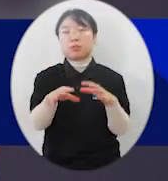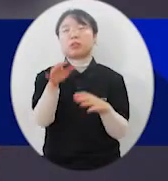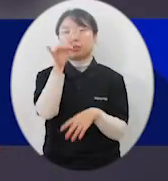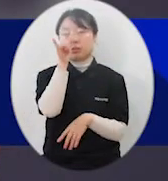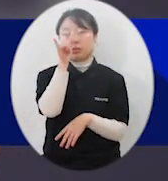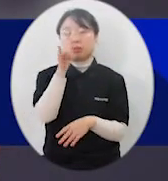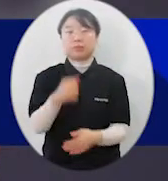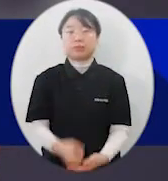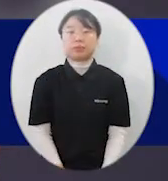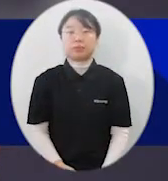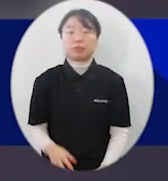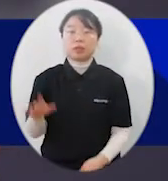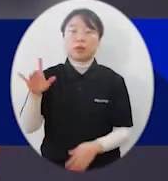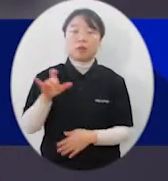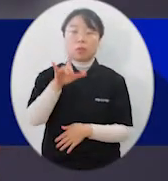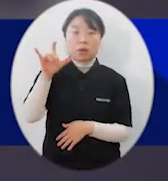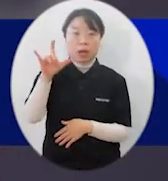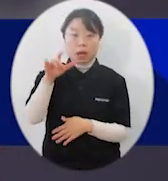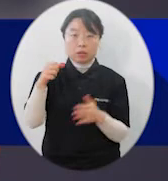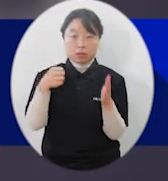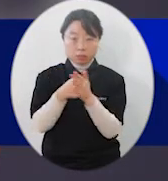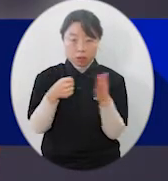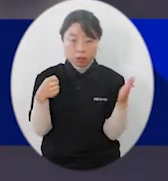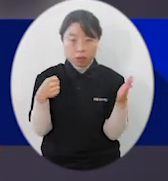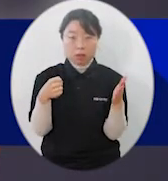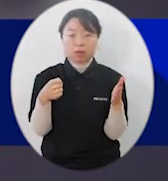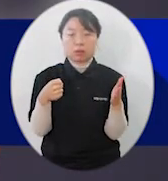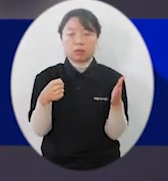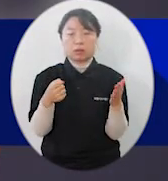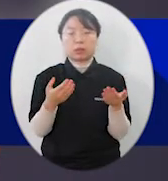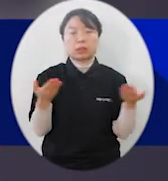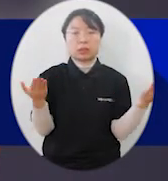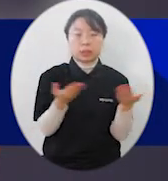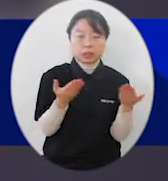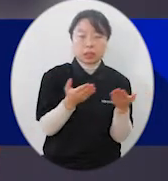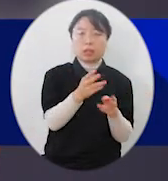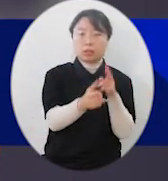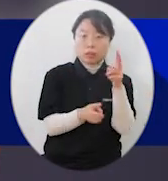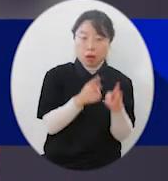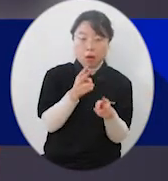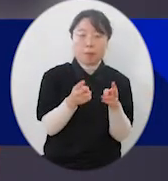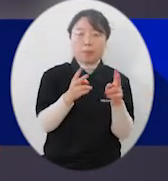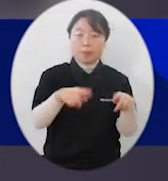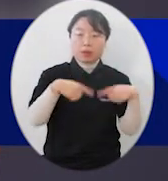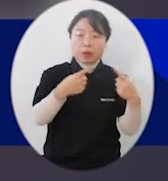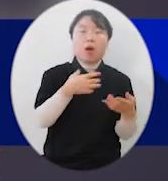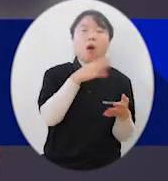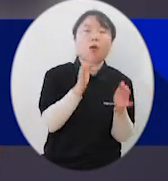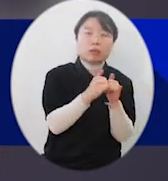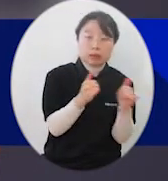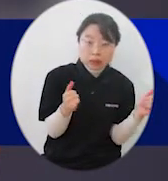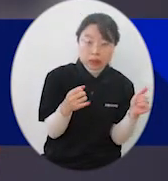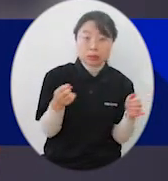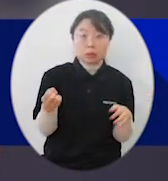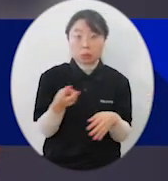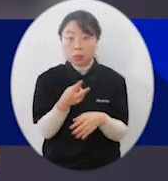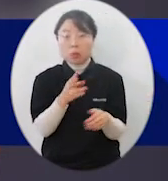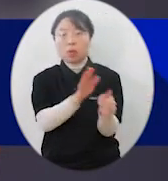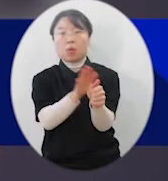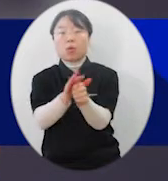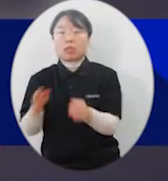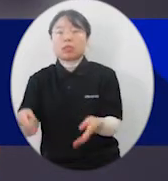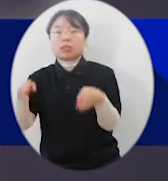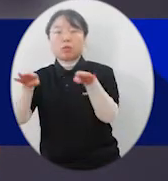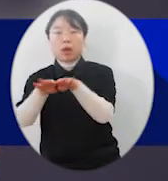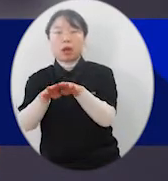코로나19라고 하는 어려운 상황 속에서 올 한 해 일자리 사업을 직접 참여하시는 어르신들 또 지원해